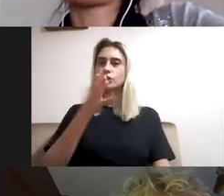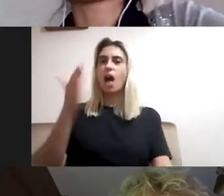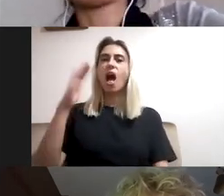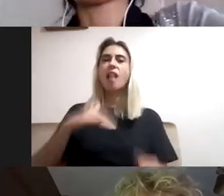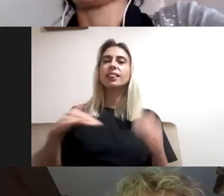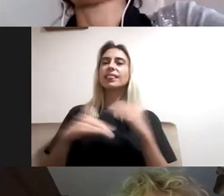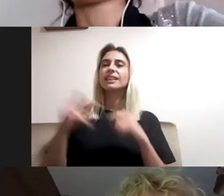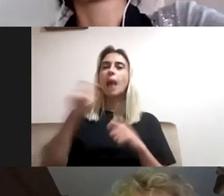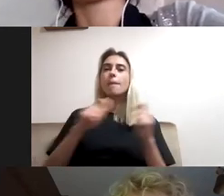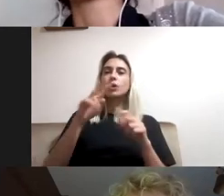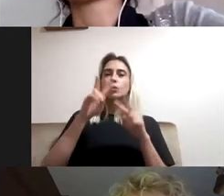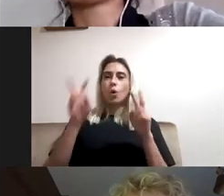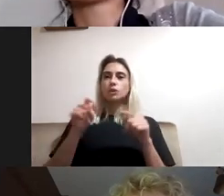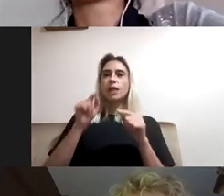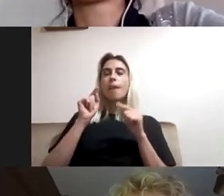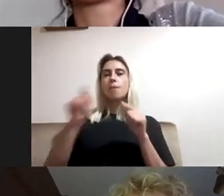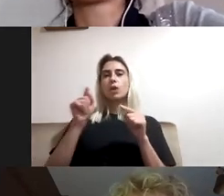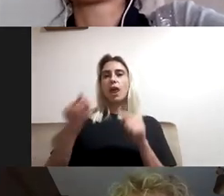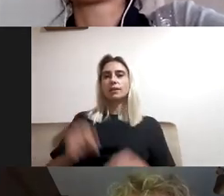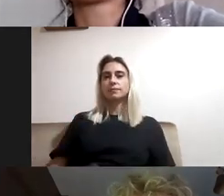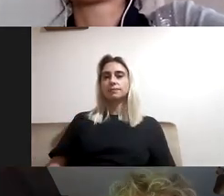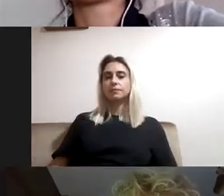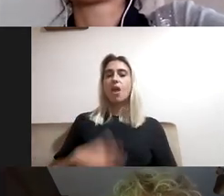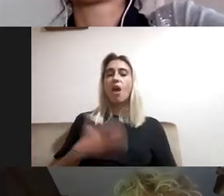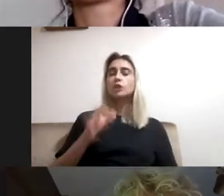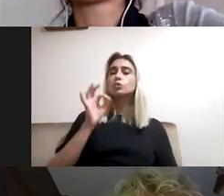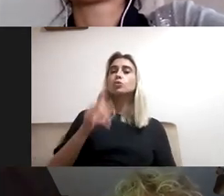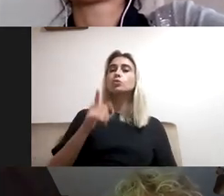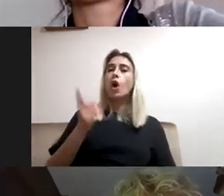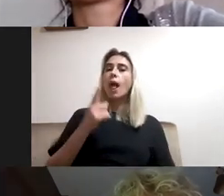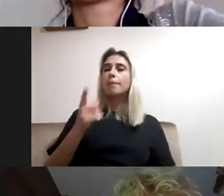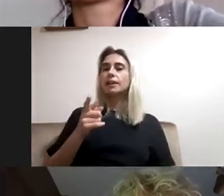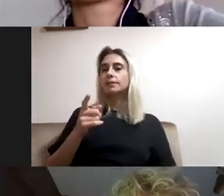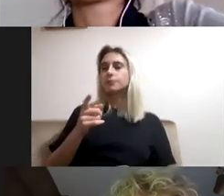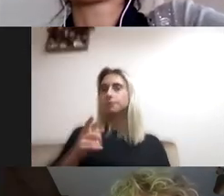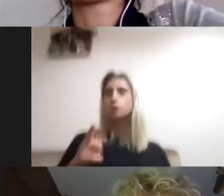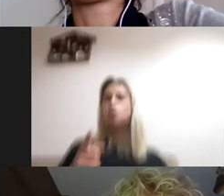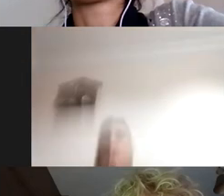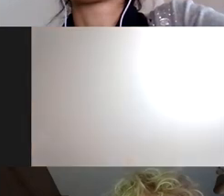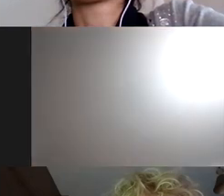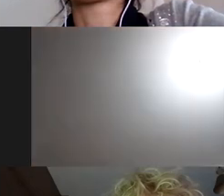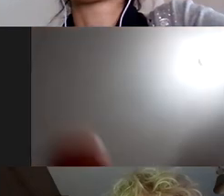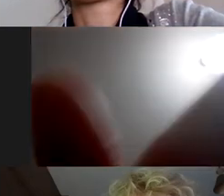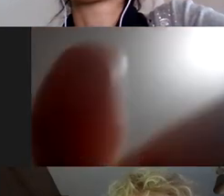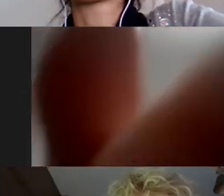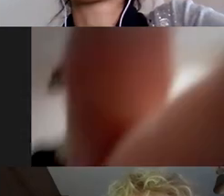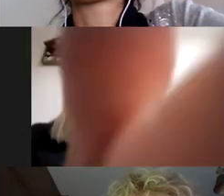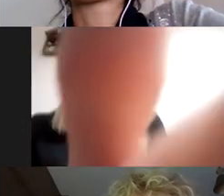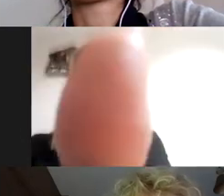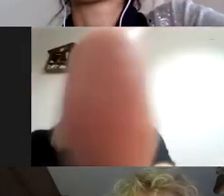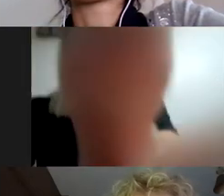konusunda. Evet, hep onlar. Ama şöyle de bir durum var. Çalıştığım